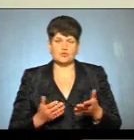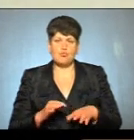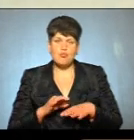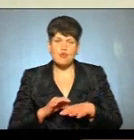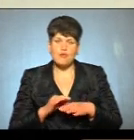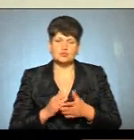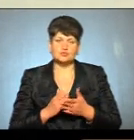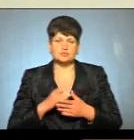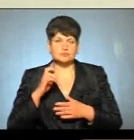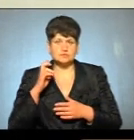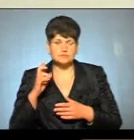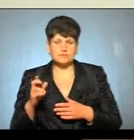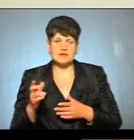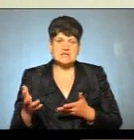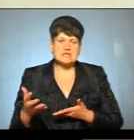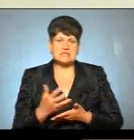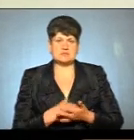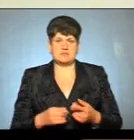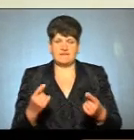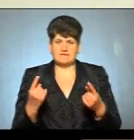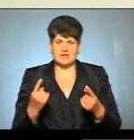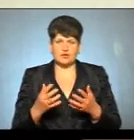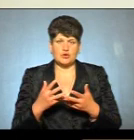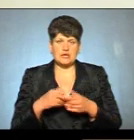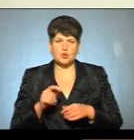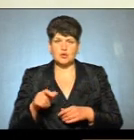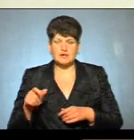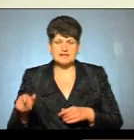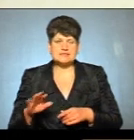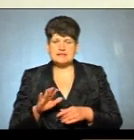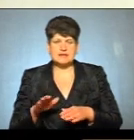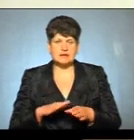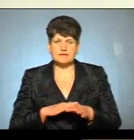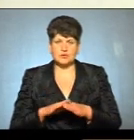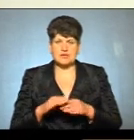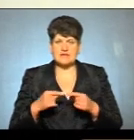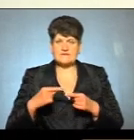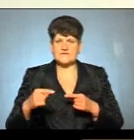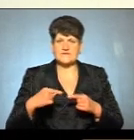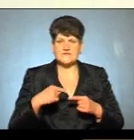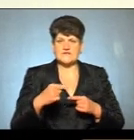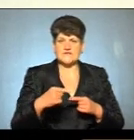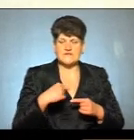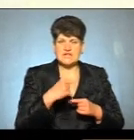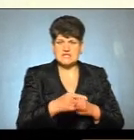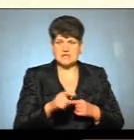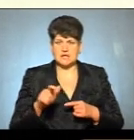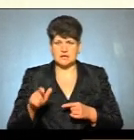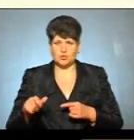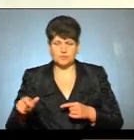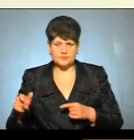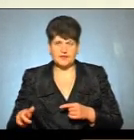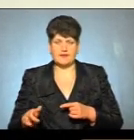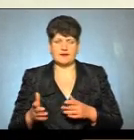проводити богослужіння і збір великої кількості людей з недотриманням відстані між людьми і не з дотриманням